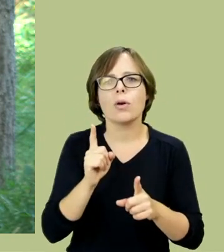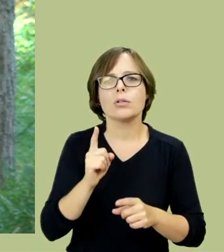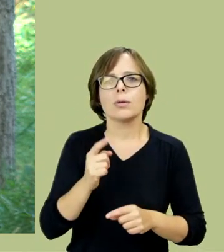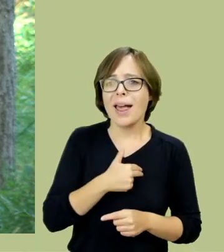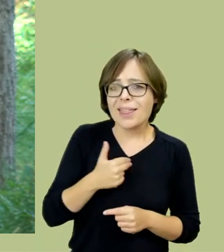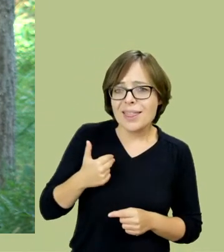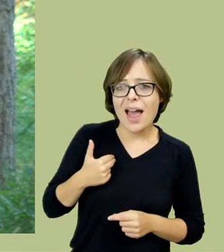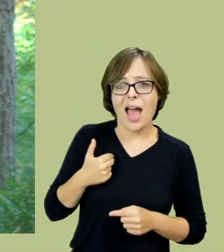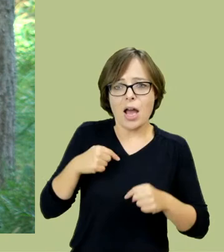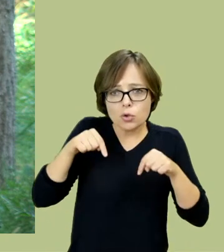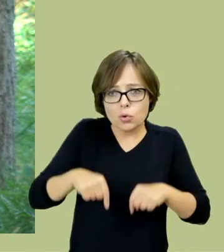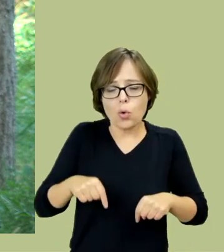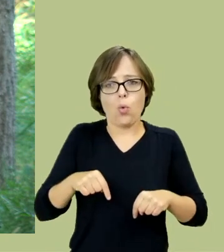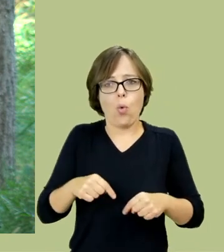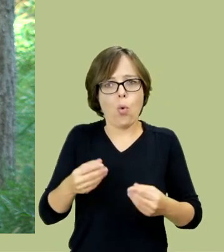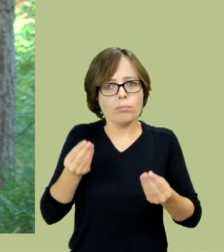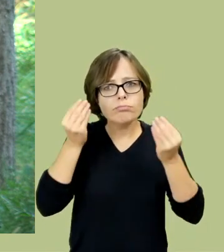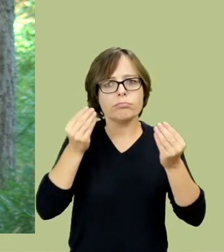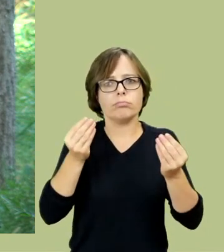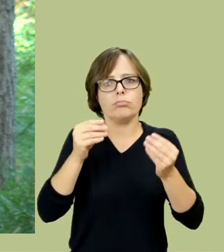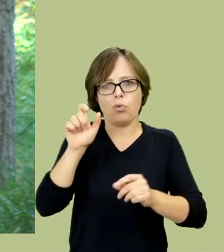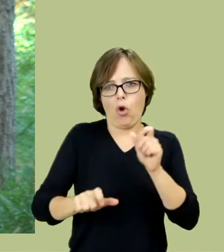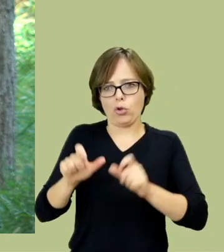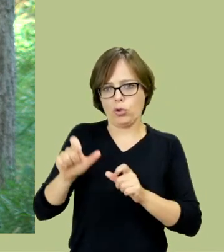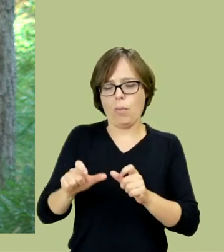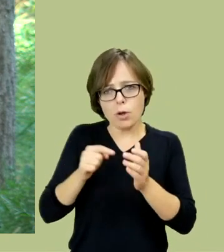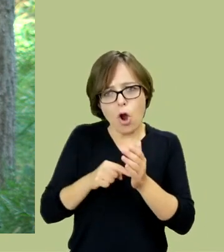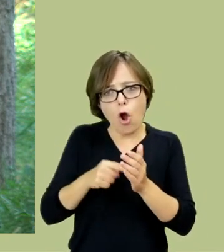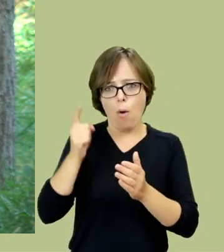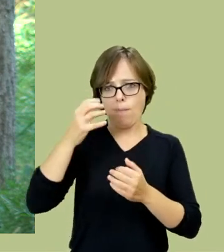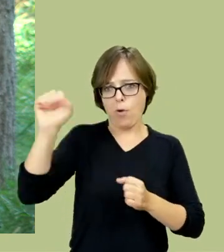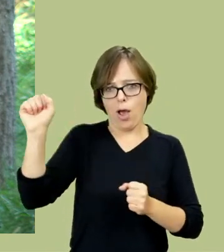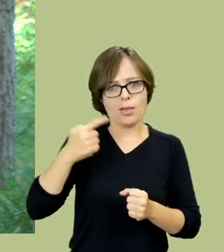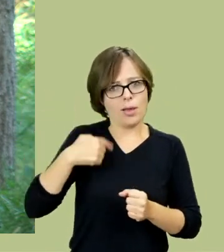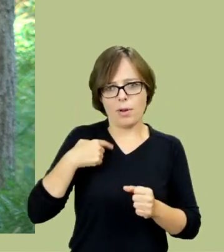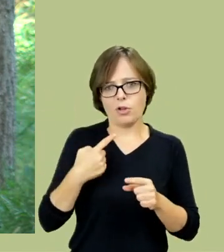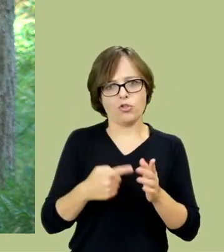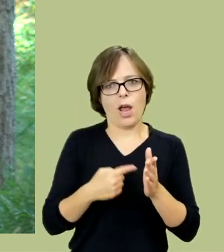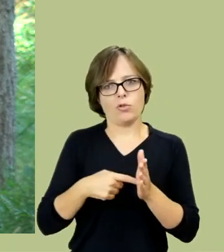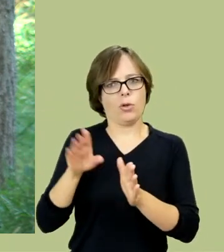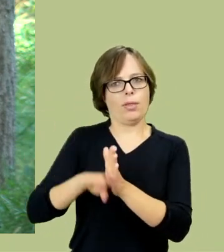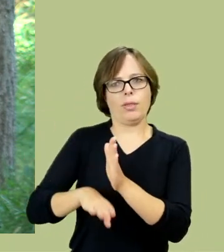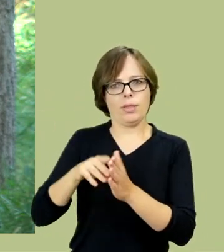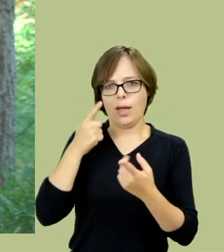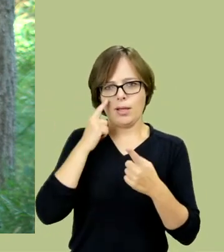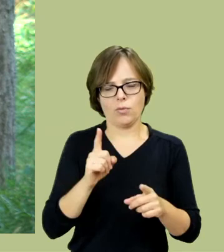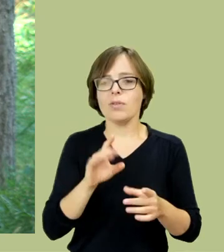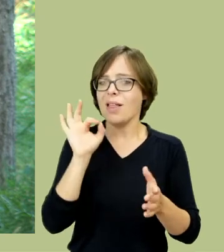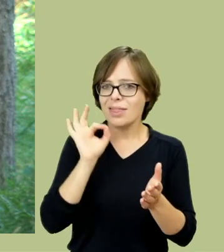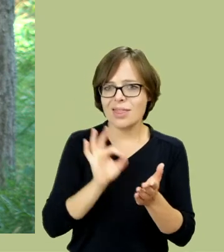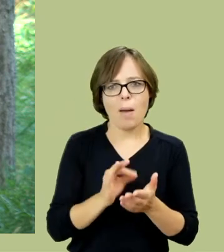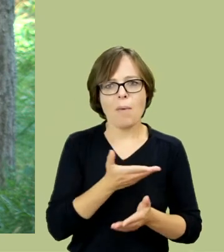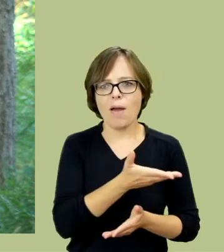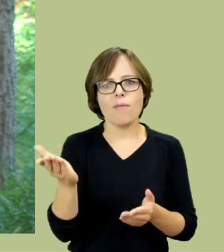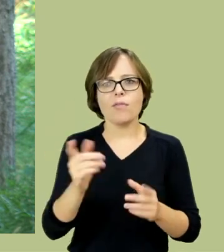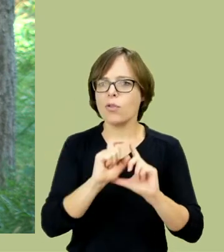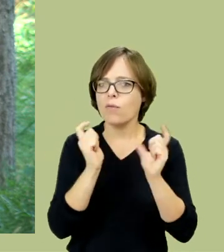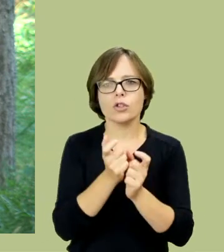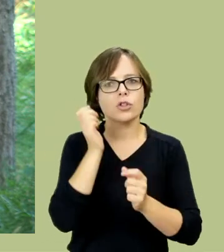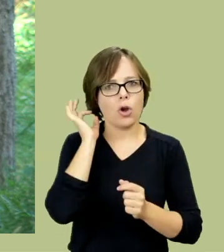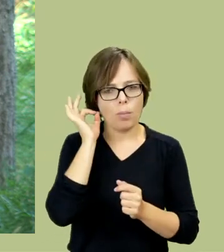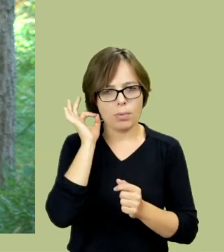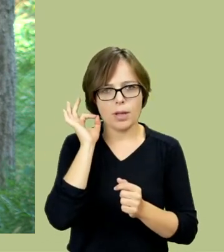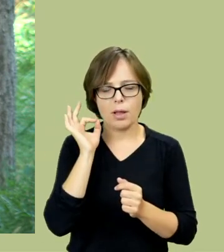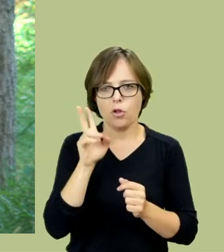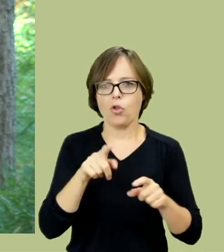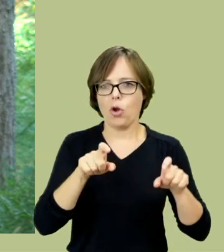rodzimych osobowości, które właśnie były tego typu bohaterkami. Przypuszczam, że jak wszystkie panie tutaj siedzą, bo